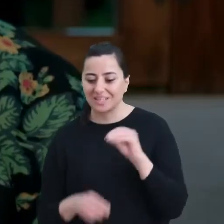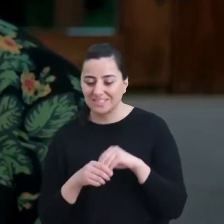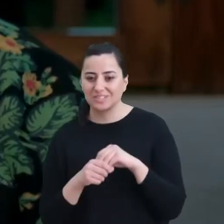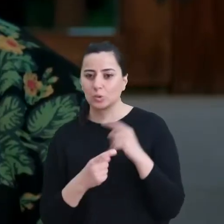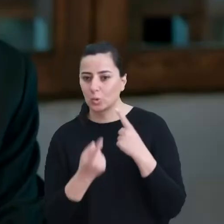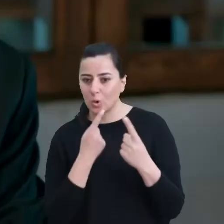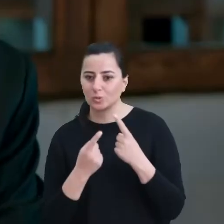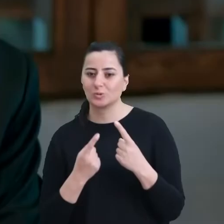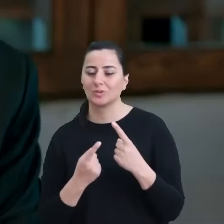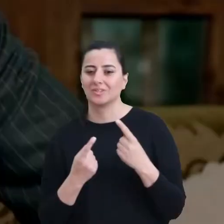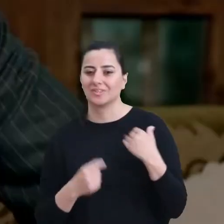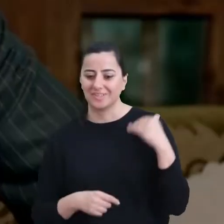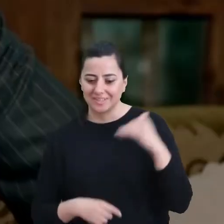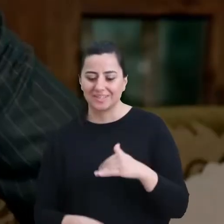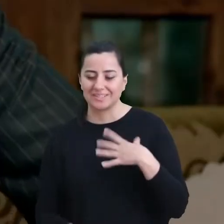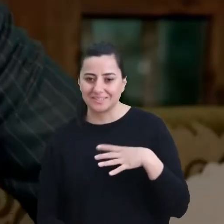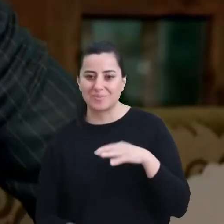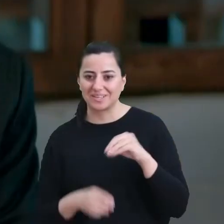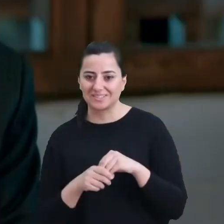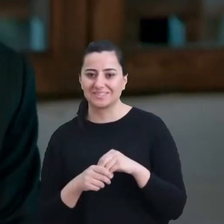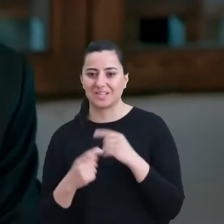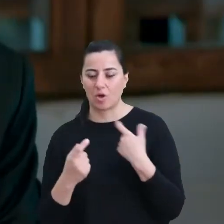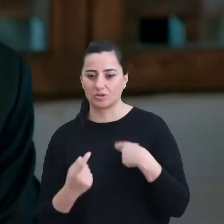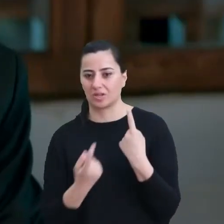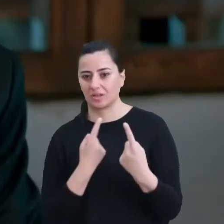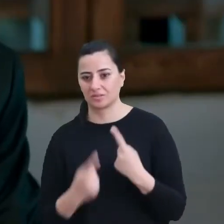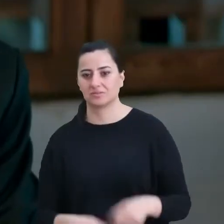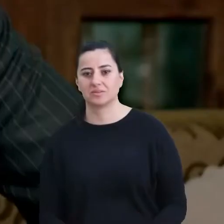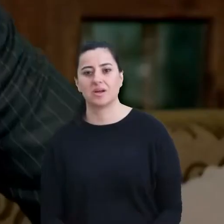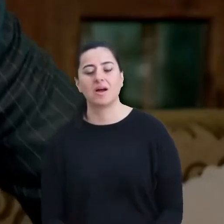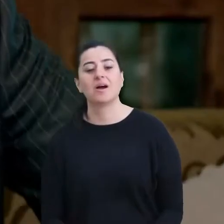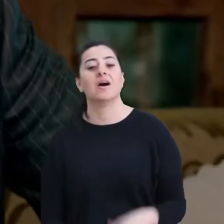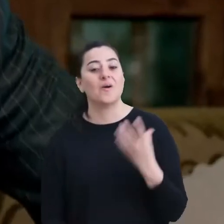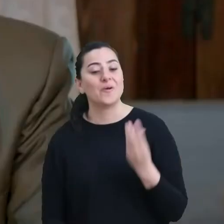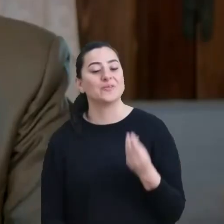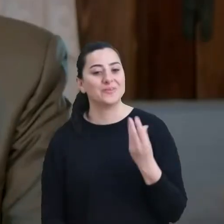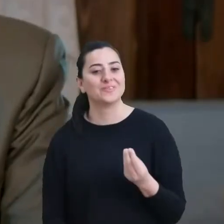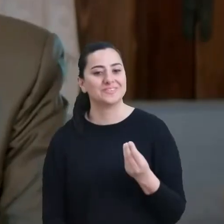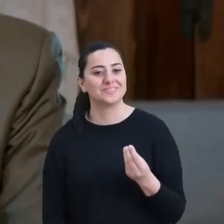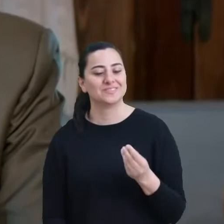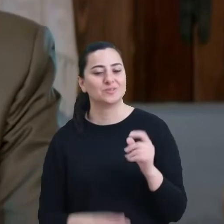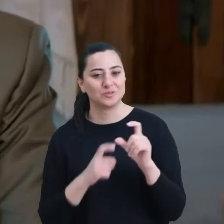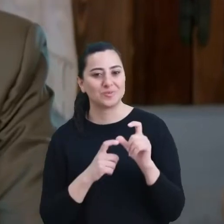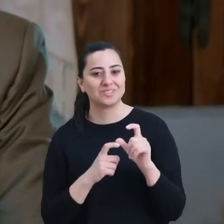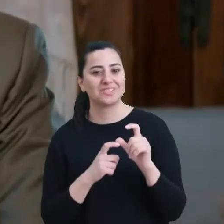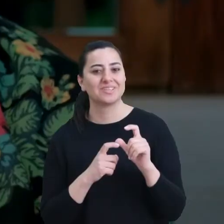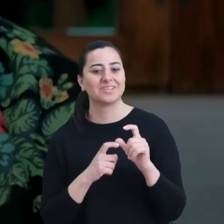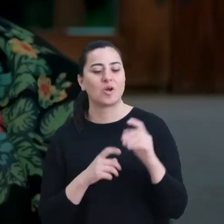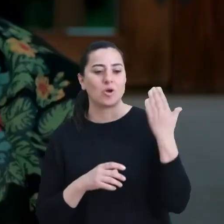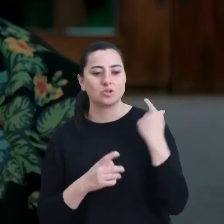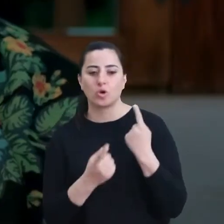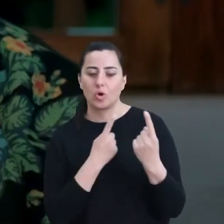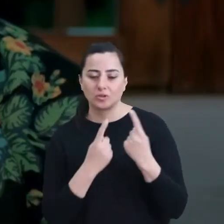ana. İstemeye gelmek için önceden anlaştık. Evet. Yani Süleyman'la biz